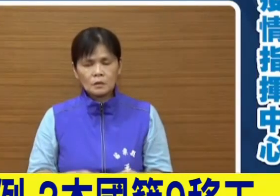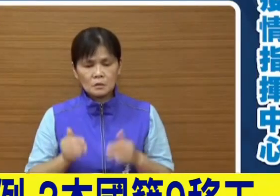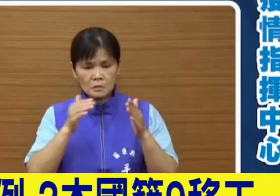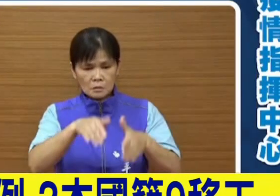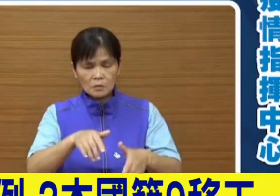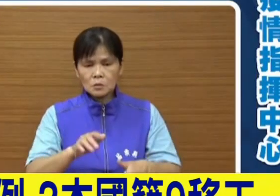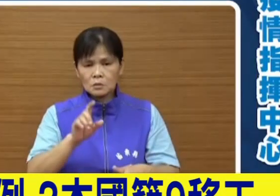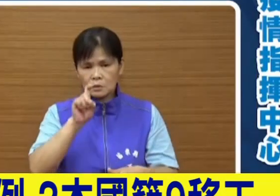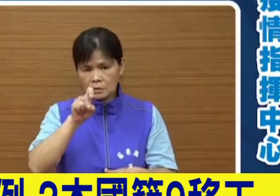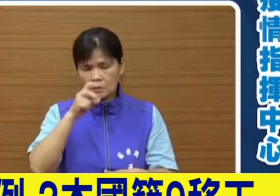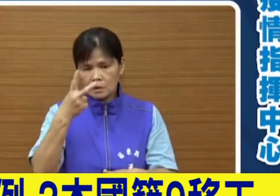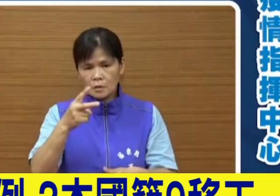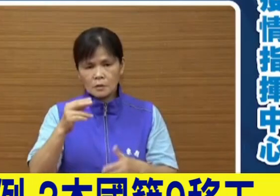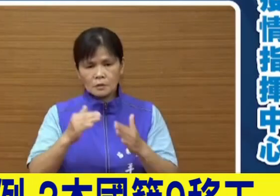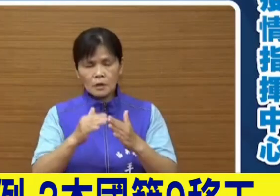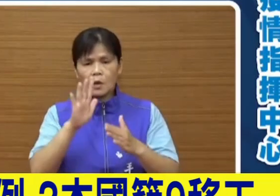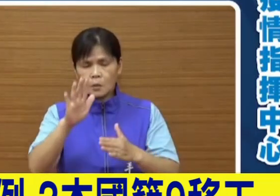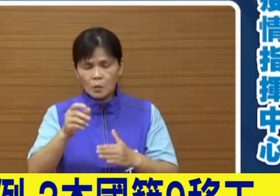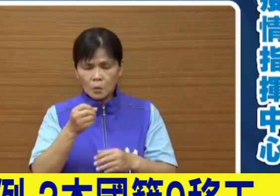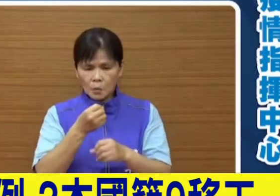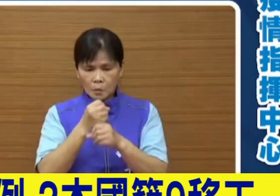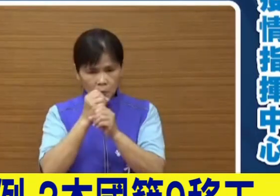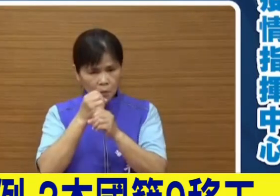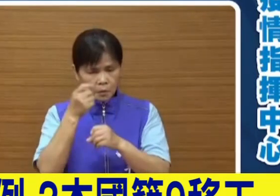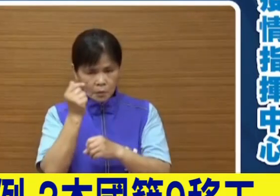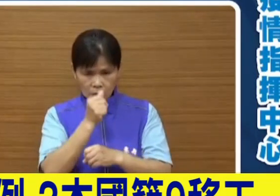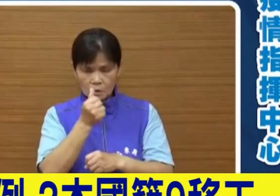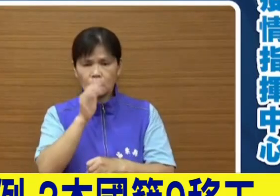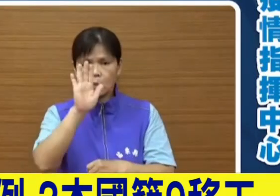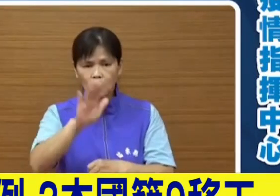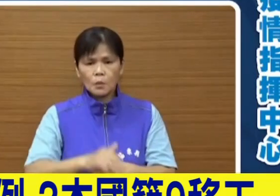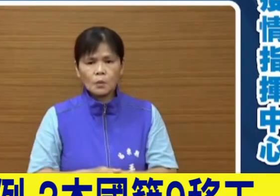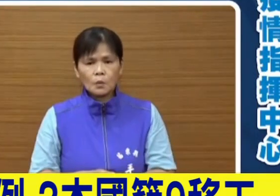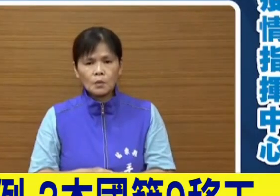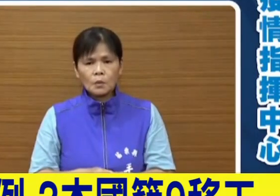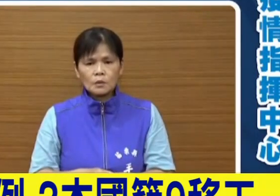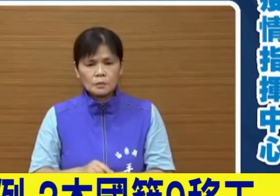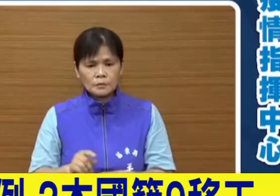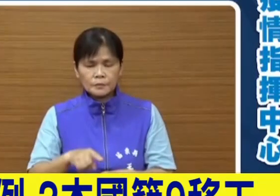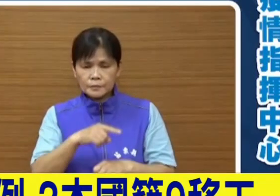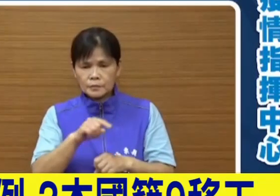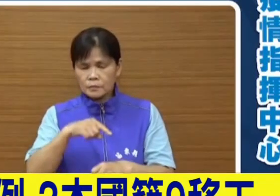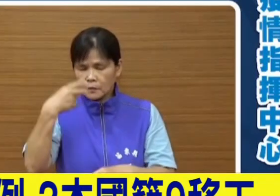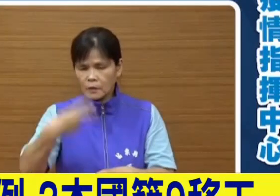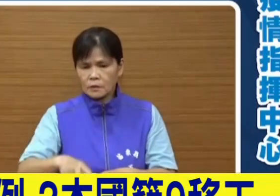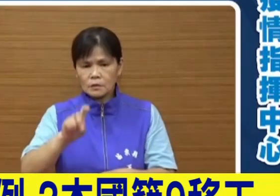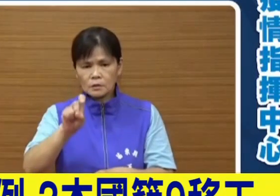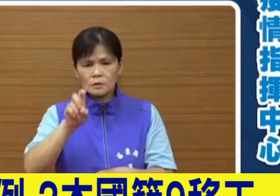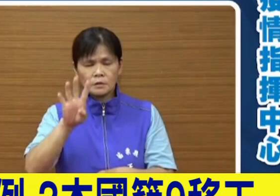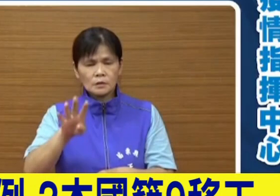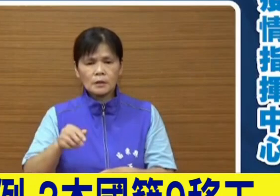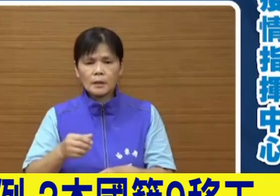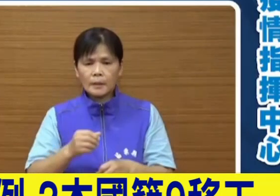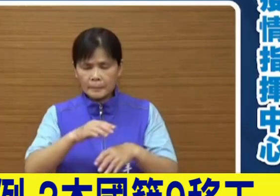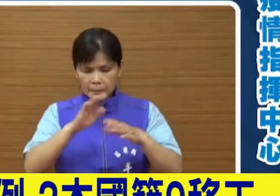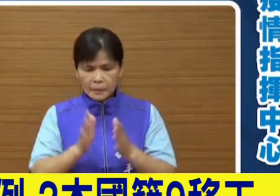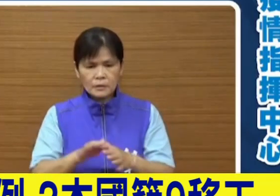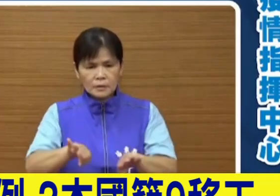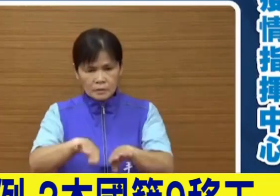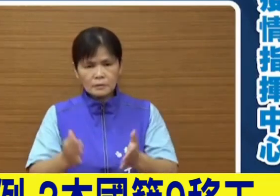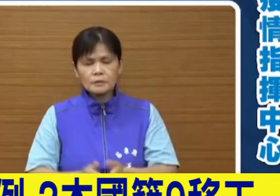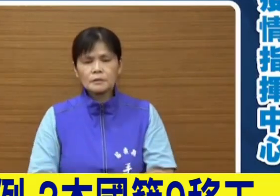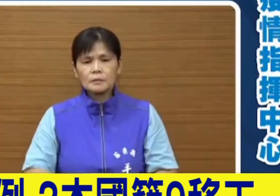12家，预计马上就要做快筛的，有14家，那另外还有8家由我